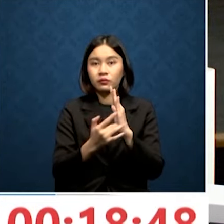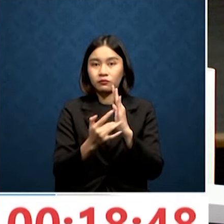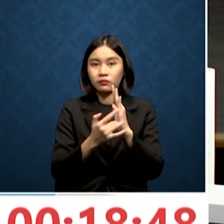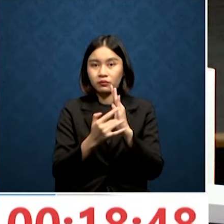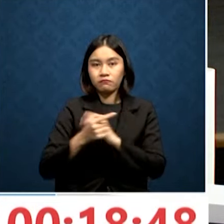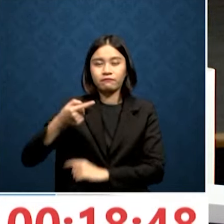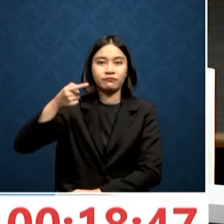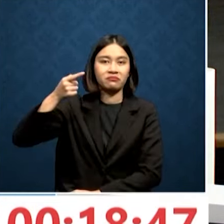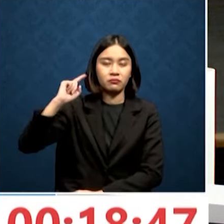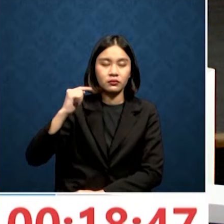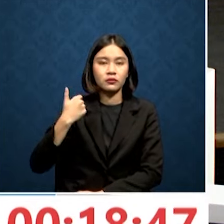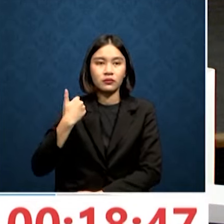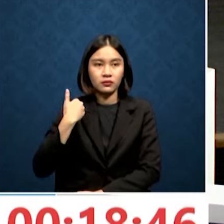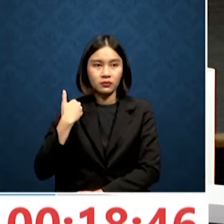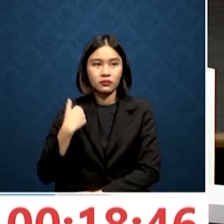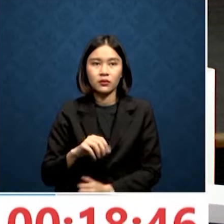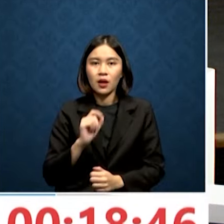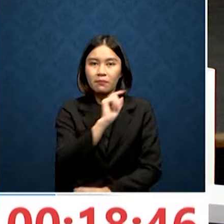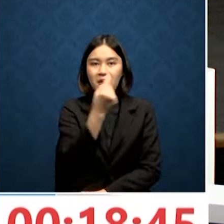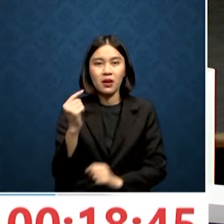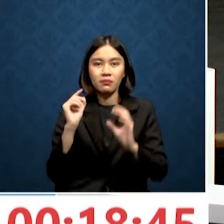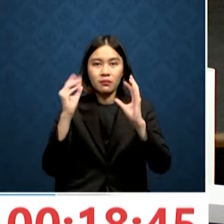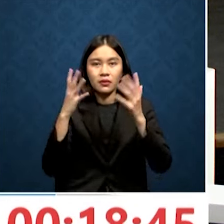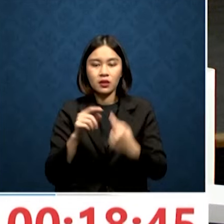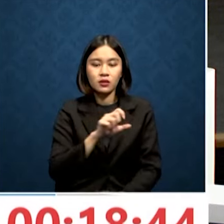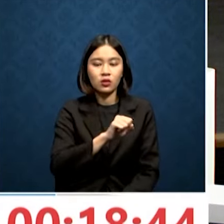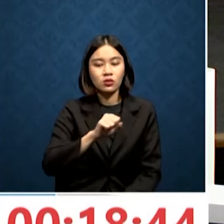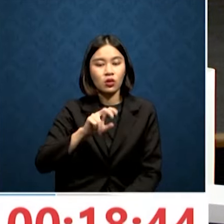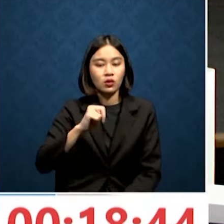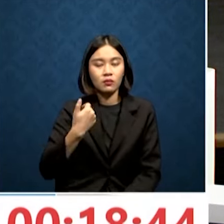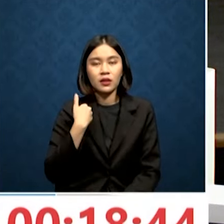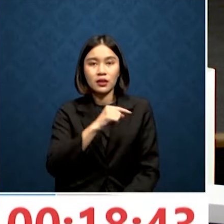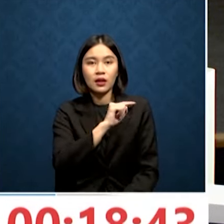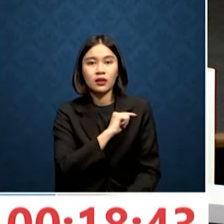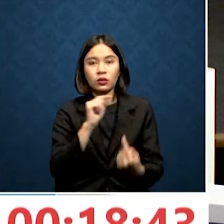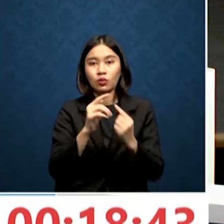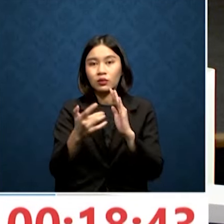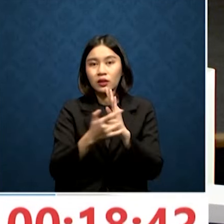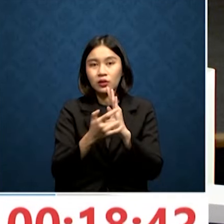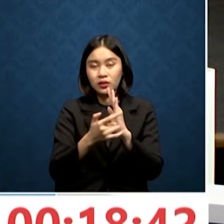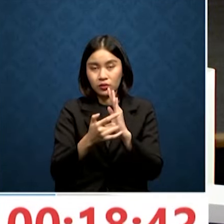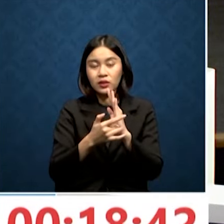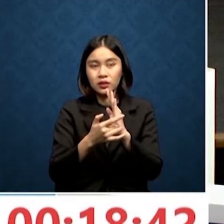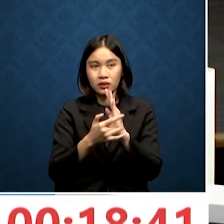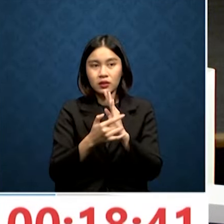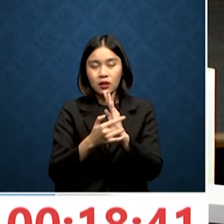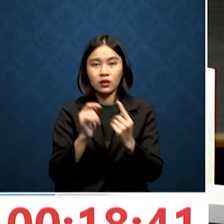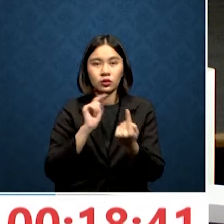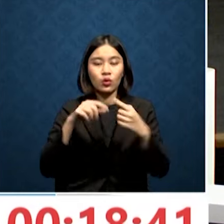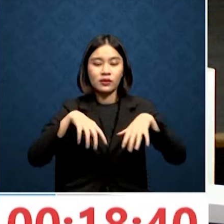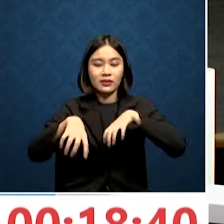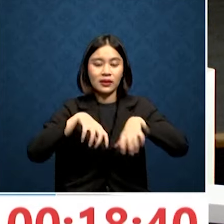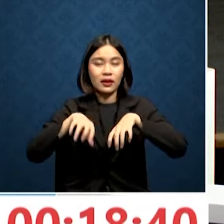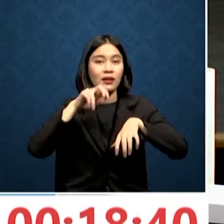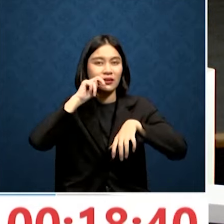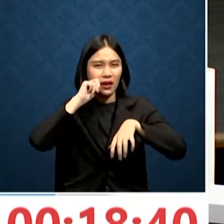ที่ราช้าและไม่ทันสมัยถึงแม้สศน.จะมีบทบาทในการใช้เทคโนโลยีสารสนเทศในการบริหารจัดการ